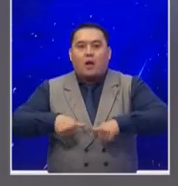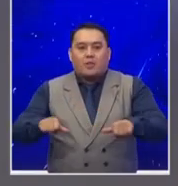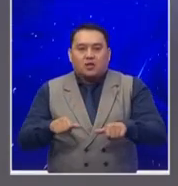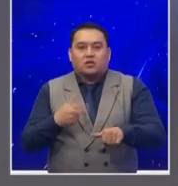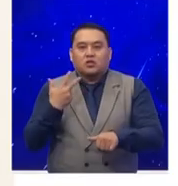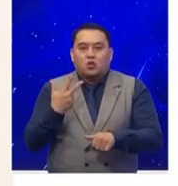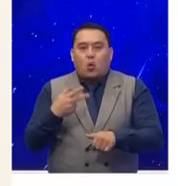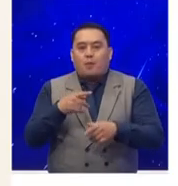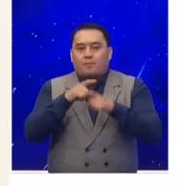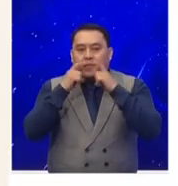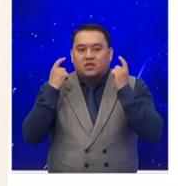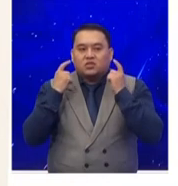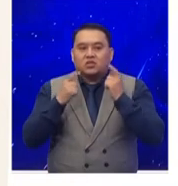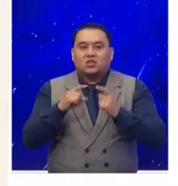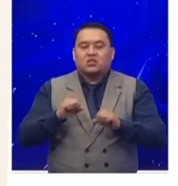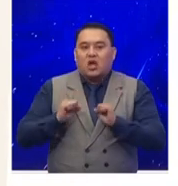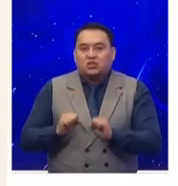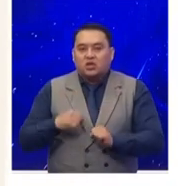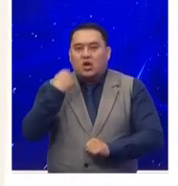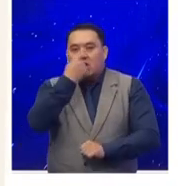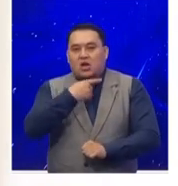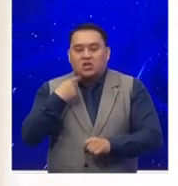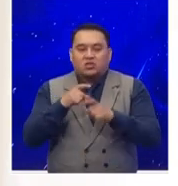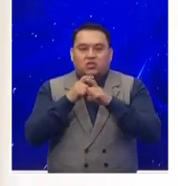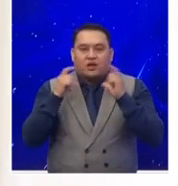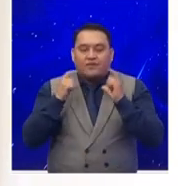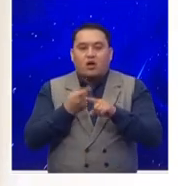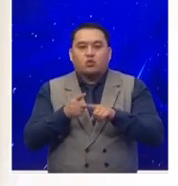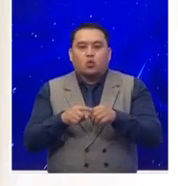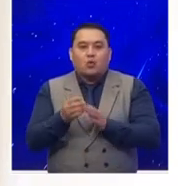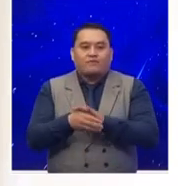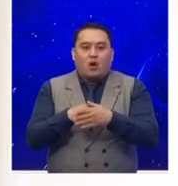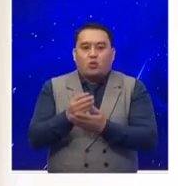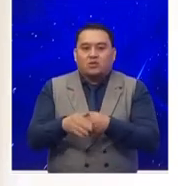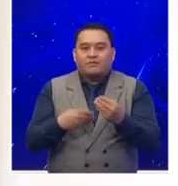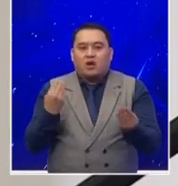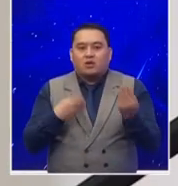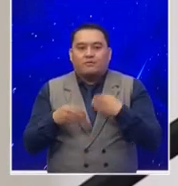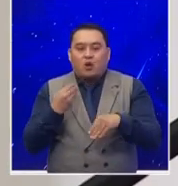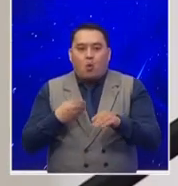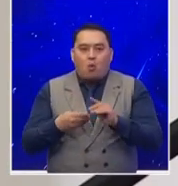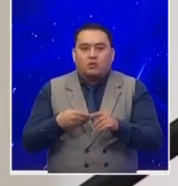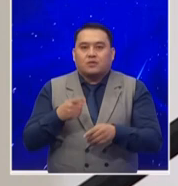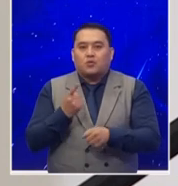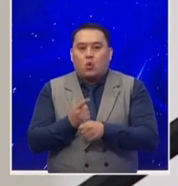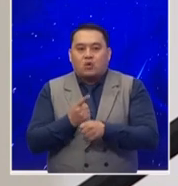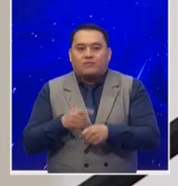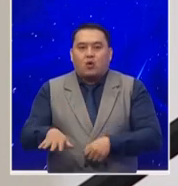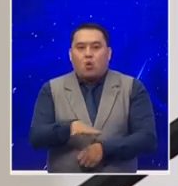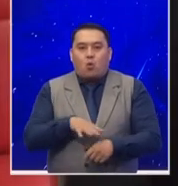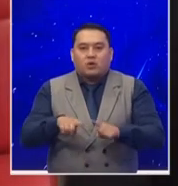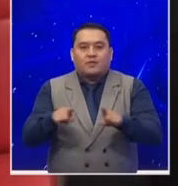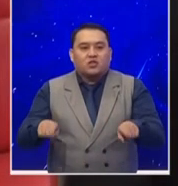Это трехслойные медицинские маски, защитные лицевые щитки, санитайзеры, одноразовые комбинезоны, бахилы, антисептические коврики